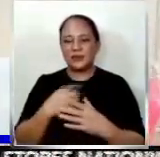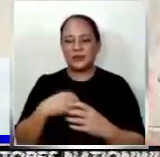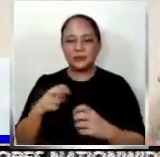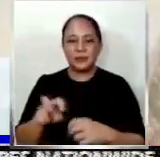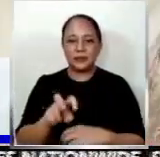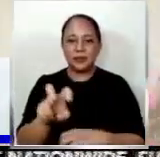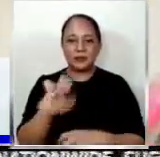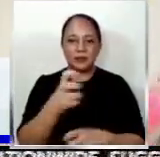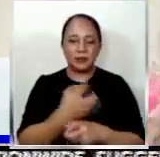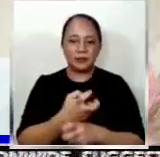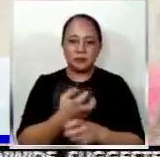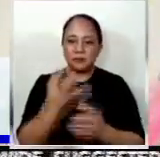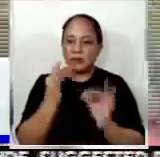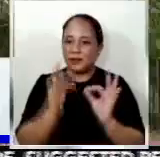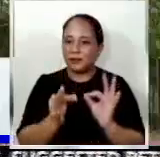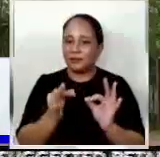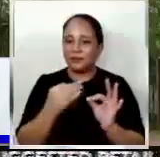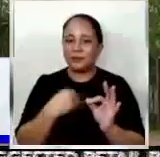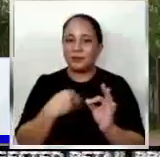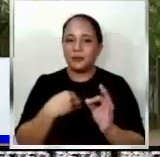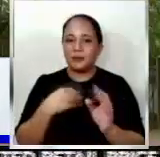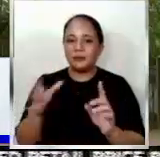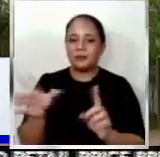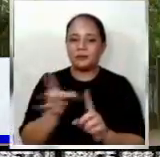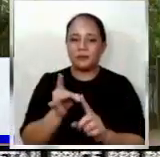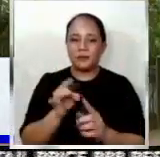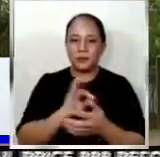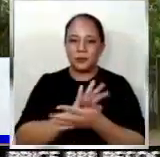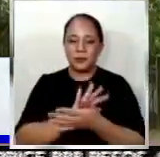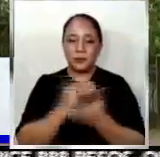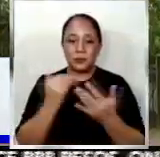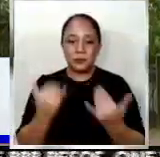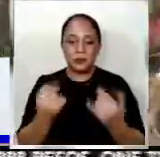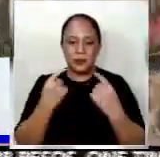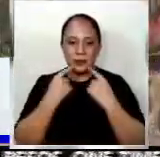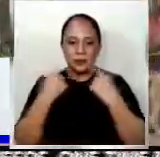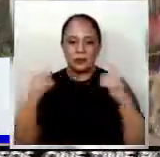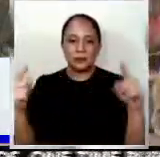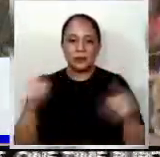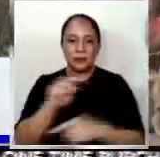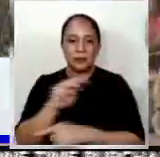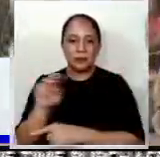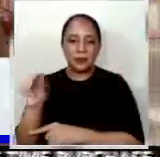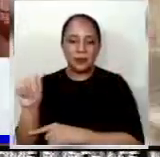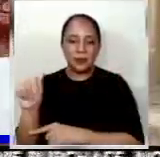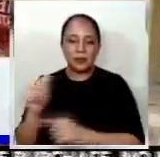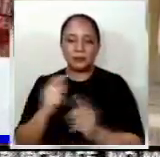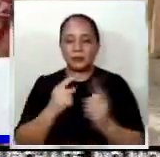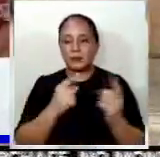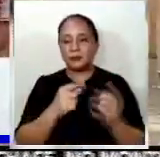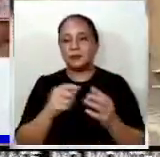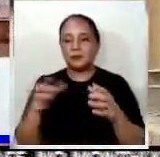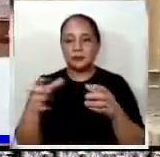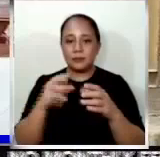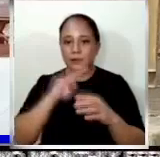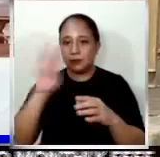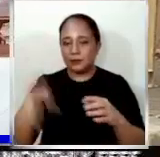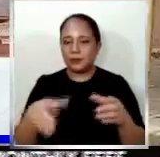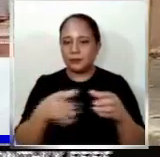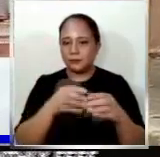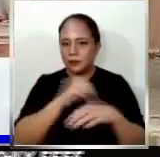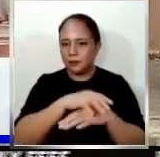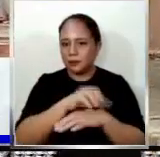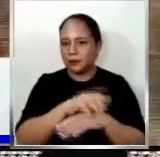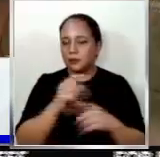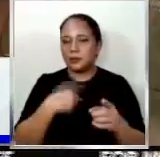baka matamaan pa ng COVID. Ngayong araw, inanunsyo ng MMDA ang resolusyon ng Metro Manila Council na humihikayat sa mga LGU